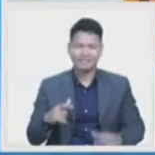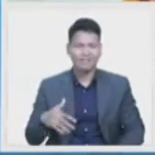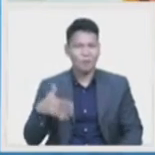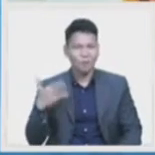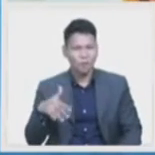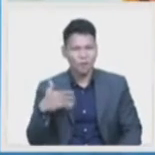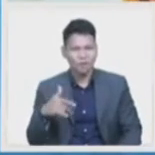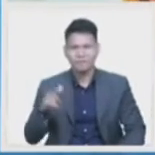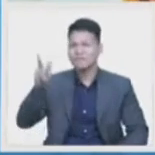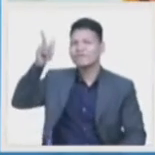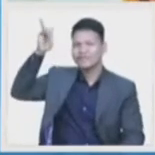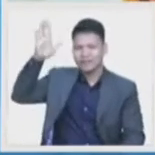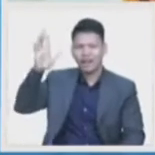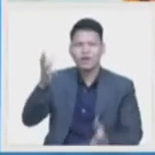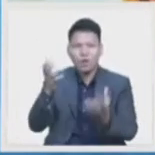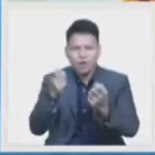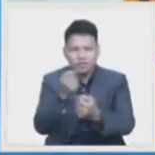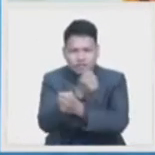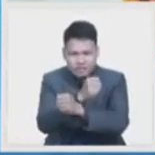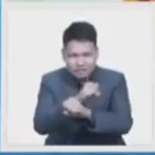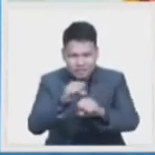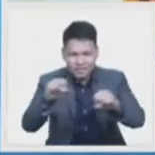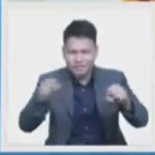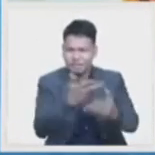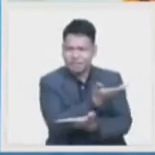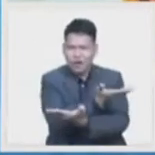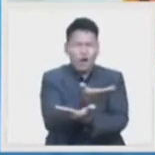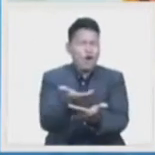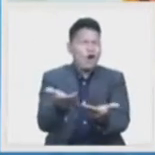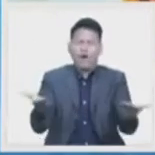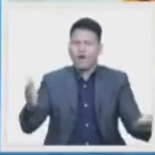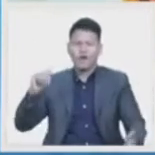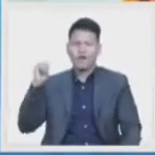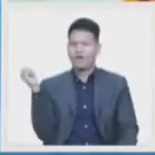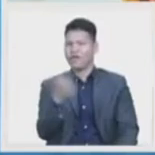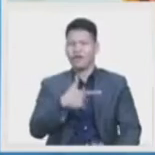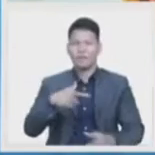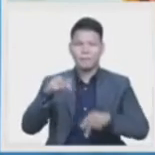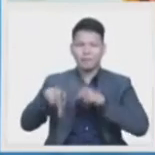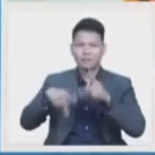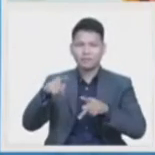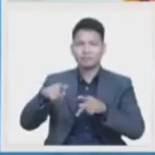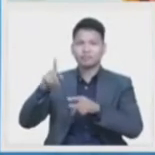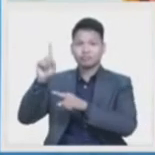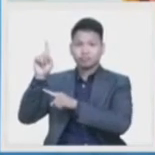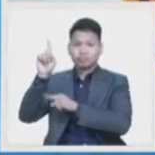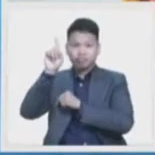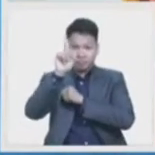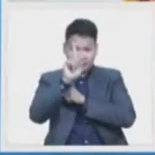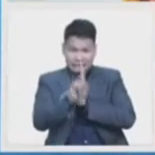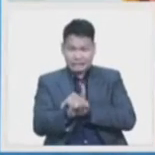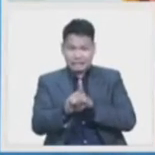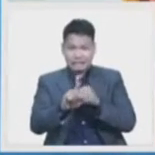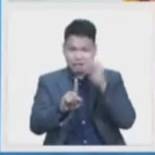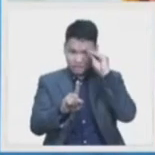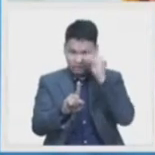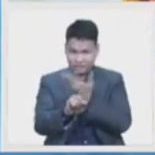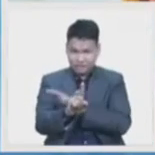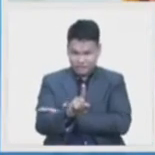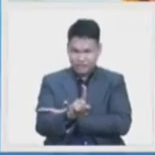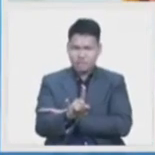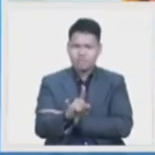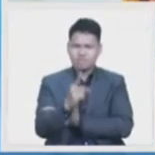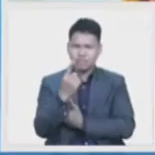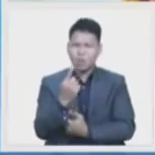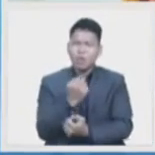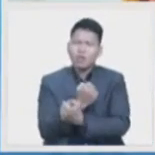Ginoo nga ang tanan tao maluwas. For the reason, iyang ipadala, iyang bugtong anak, with love. Apan